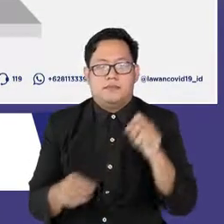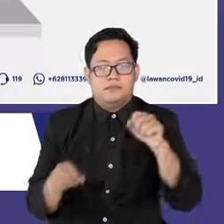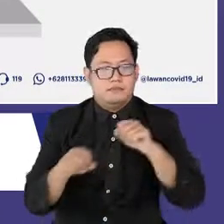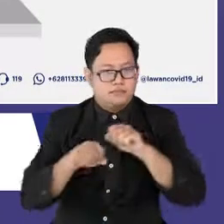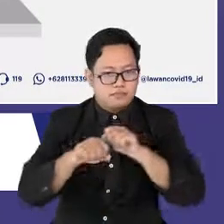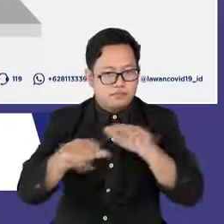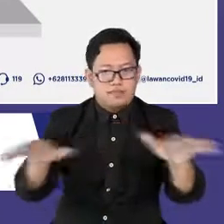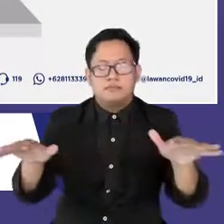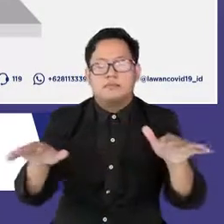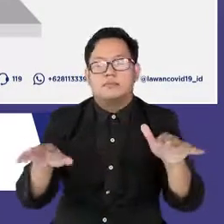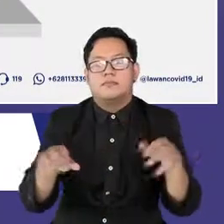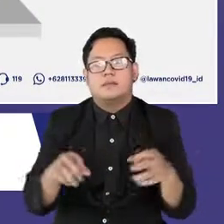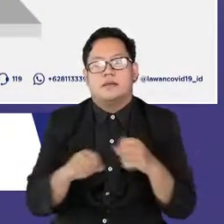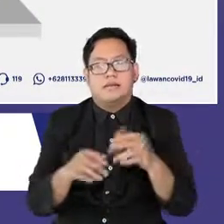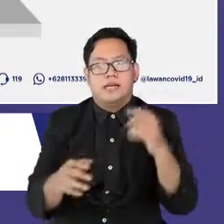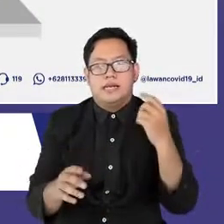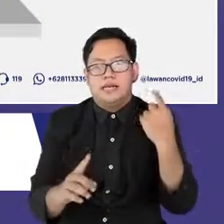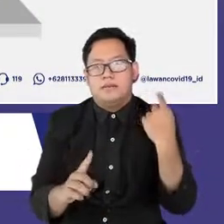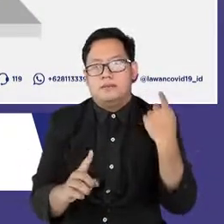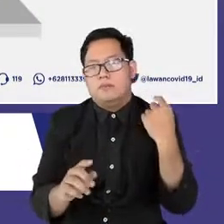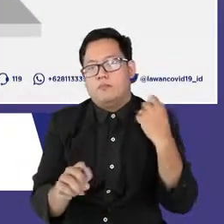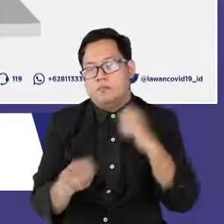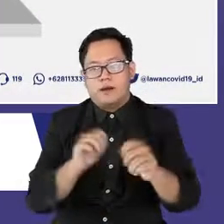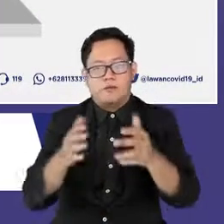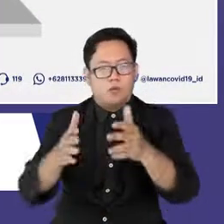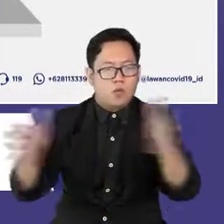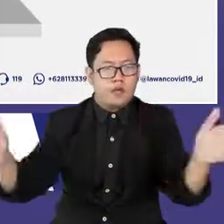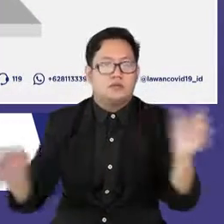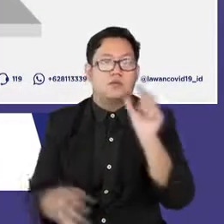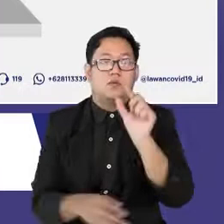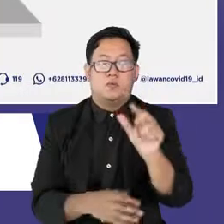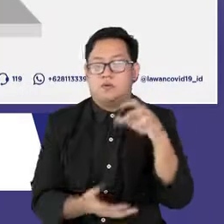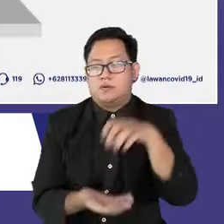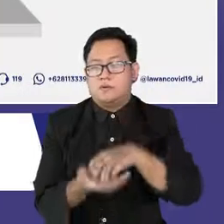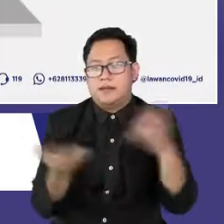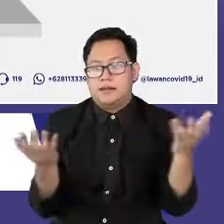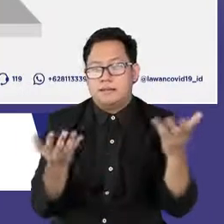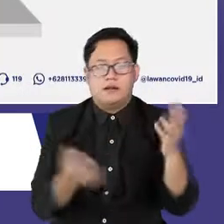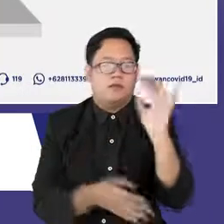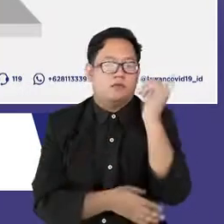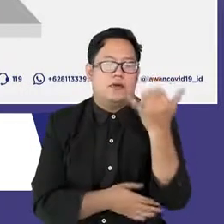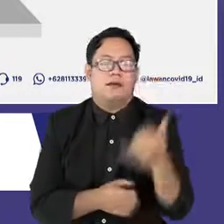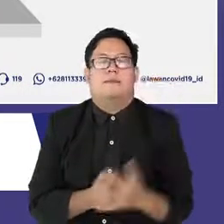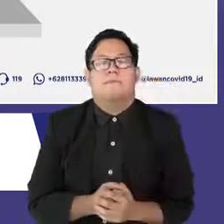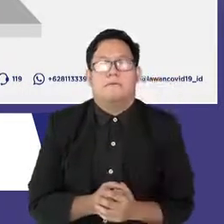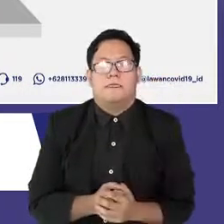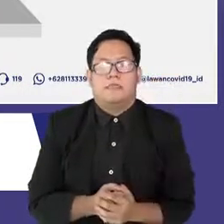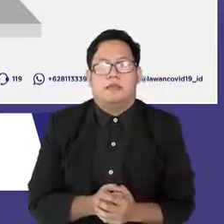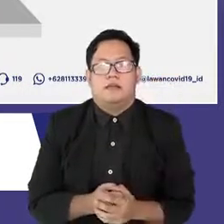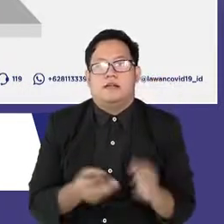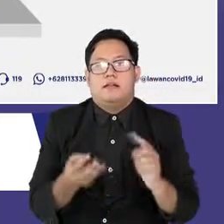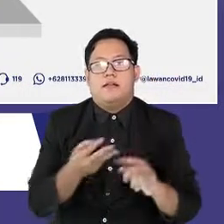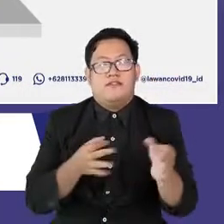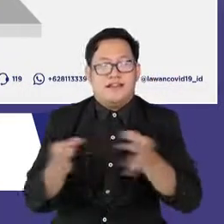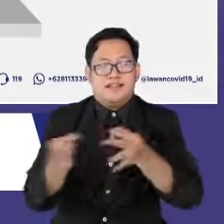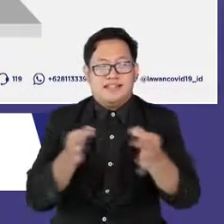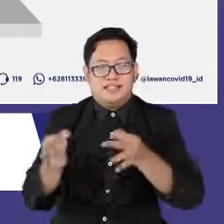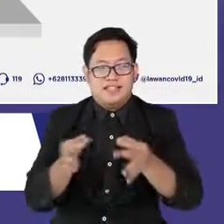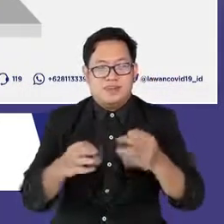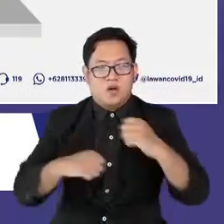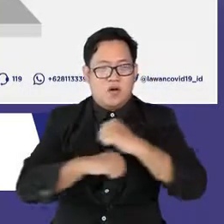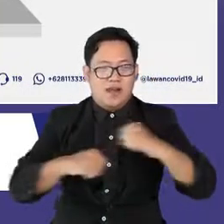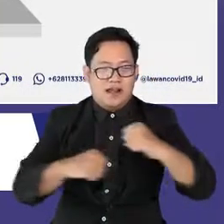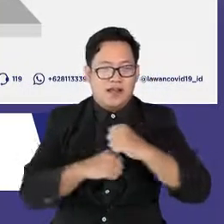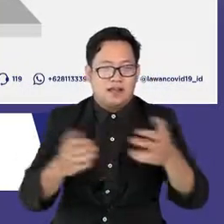Daerah Istimewa Yogyakarta Hai pada level 3 fasilitas olahraga di ruang terbuka diijinkan